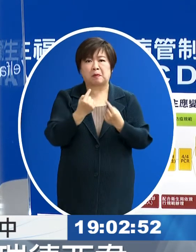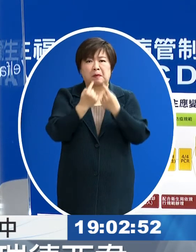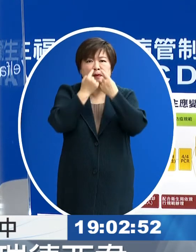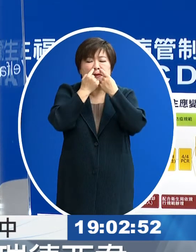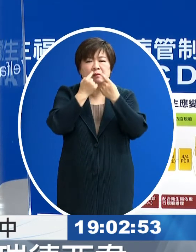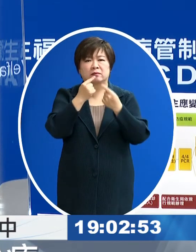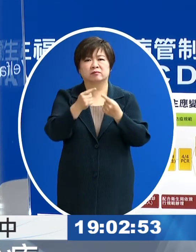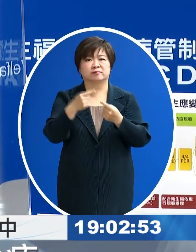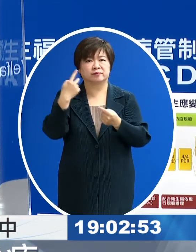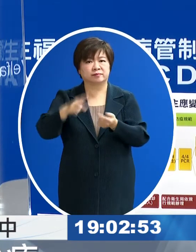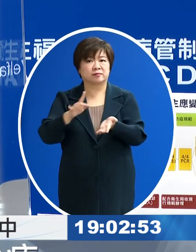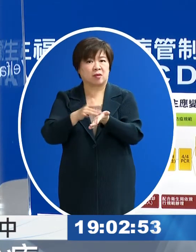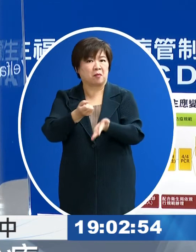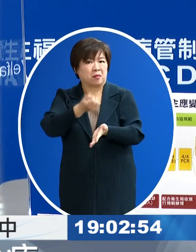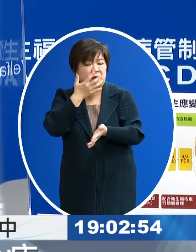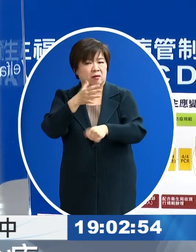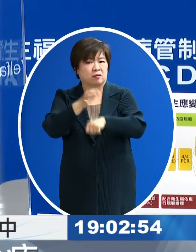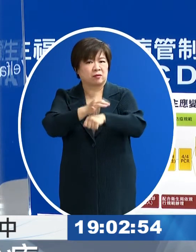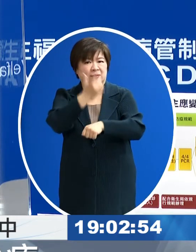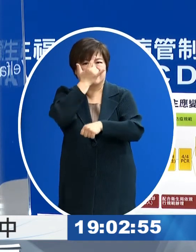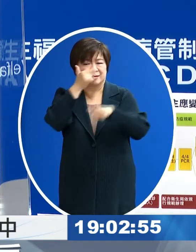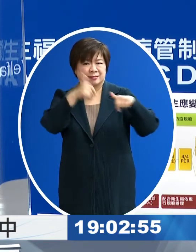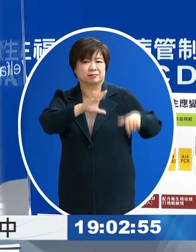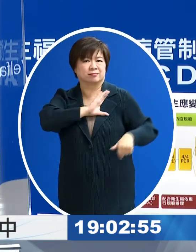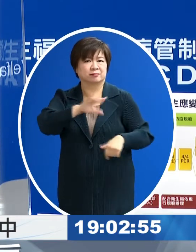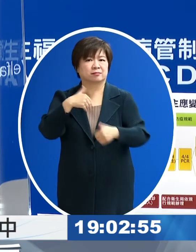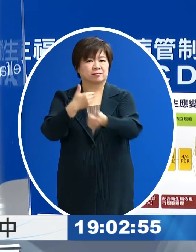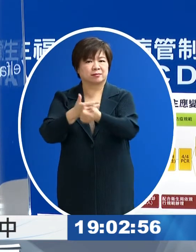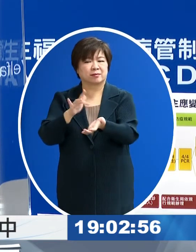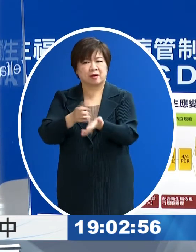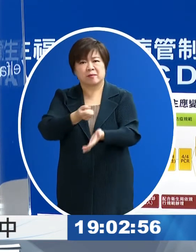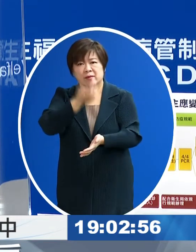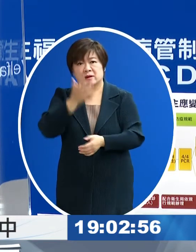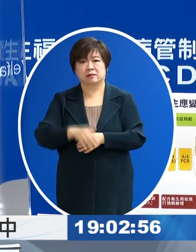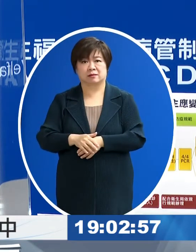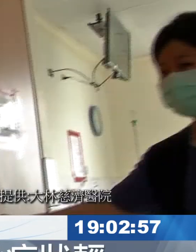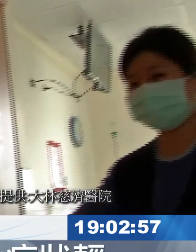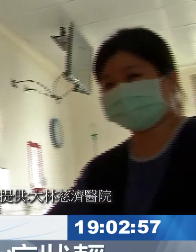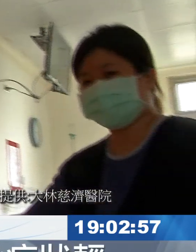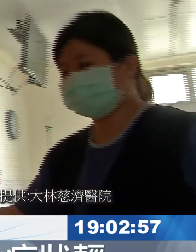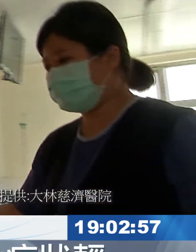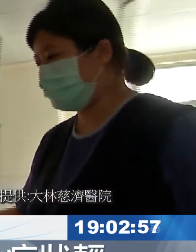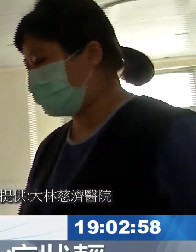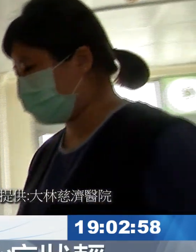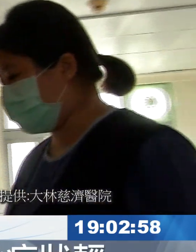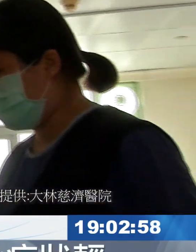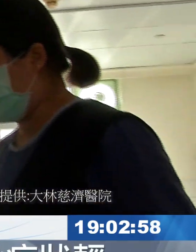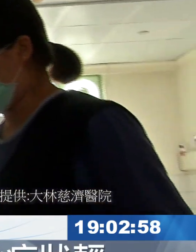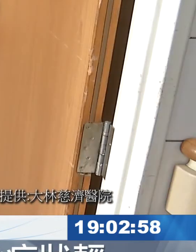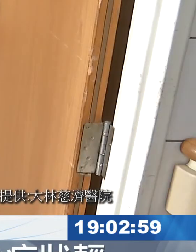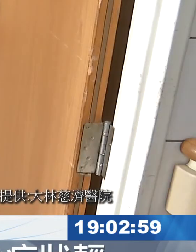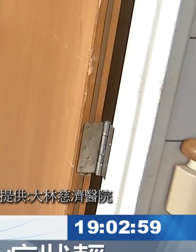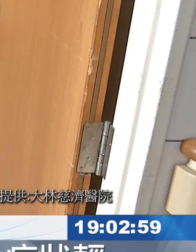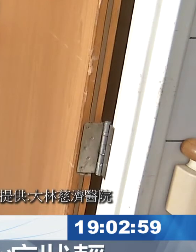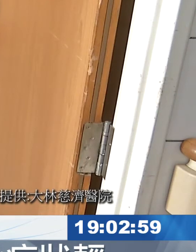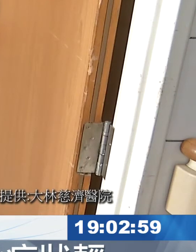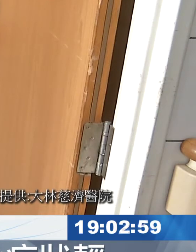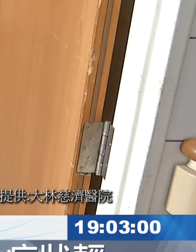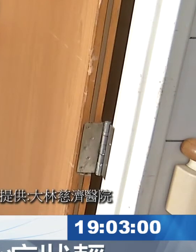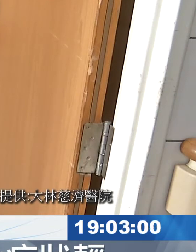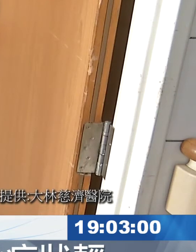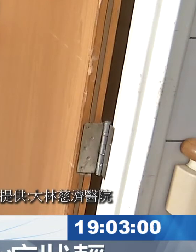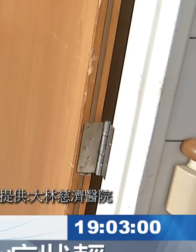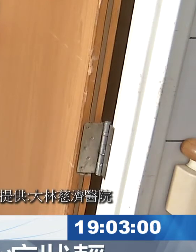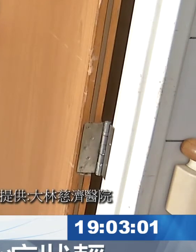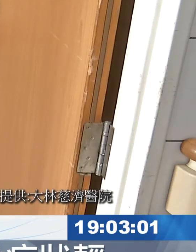瑞德西韦抗生素等药物的治疗，并未入住加护病房。 为确保医疗量能稳定，指挥中心日前开